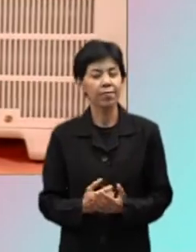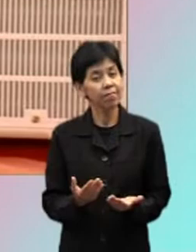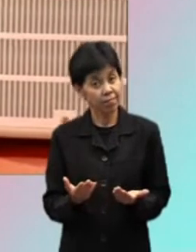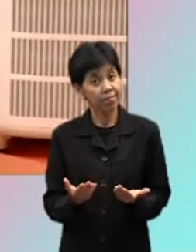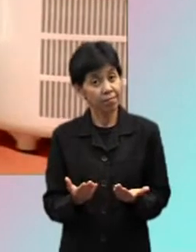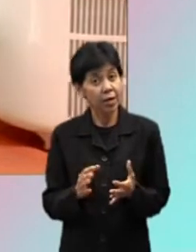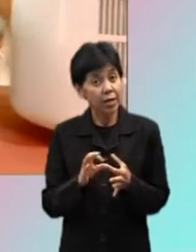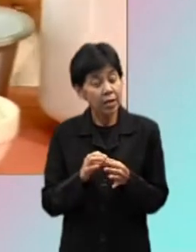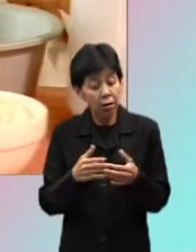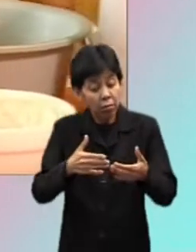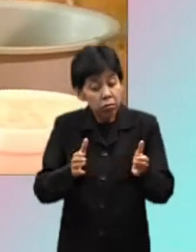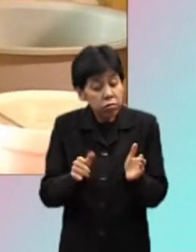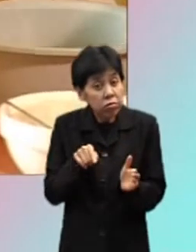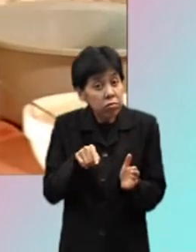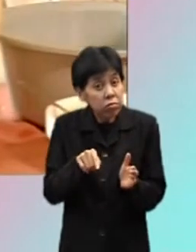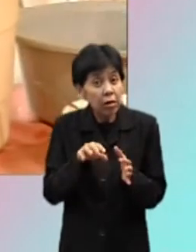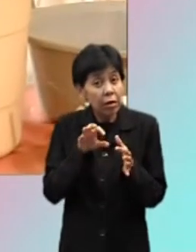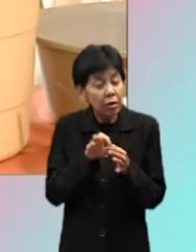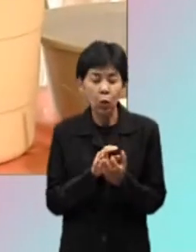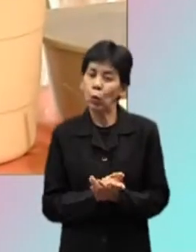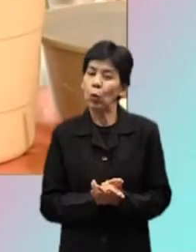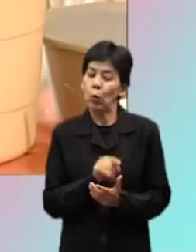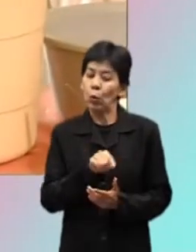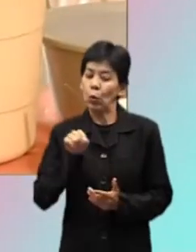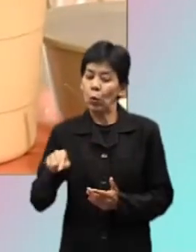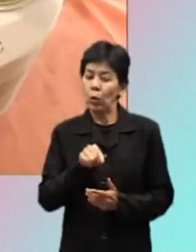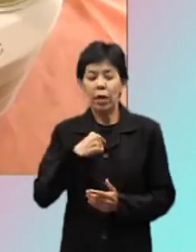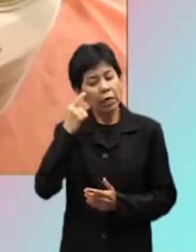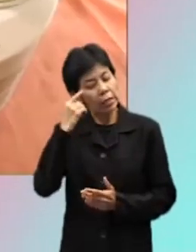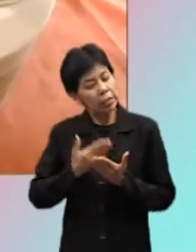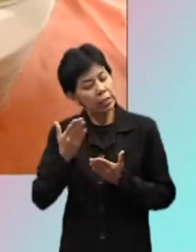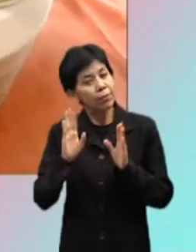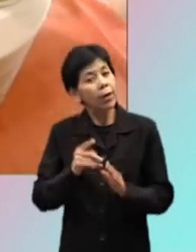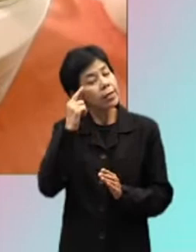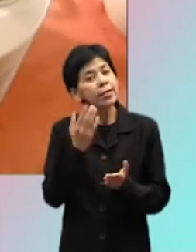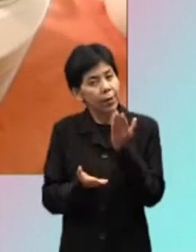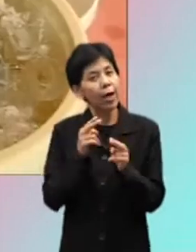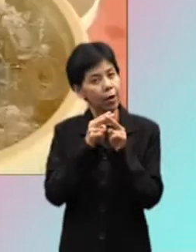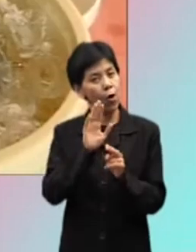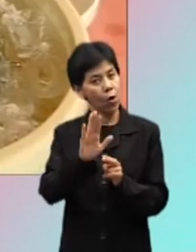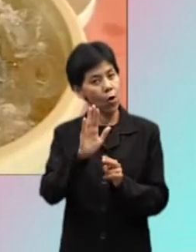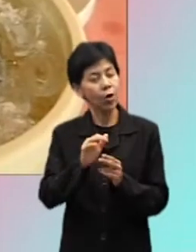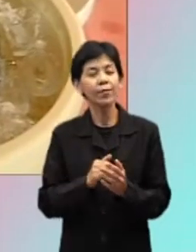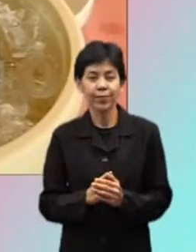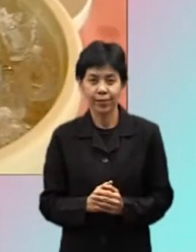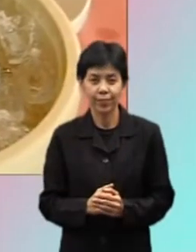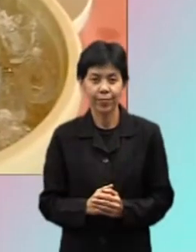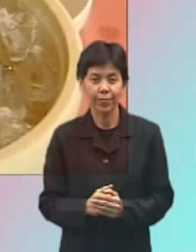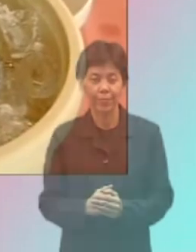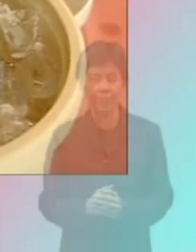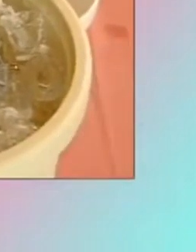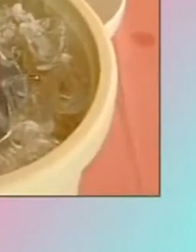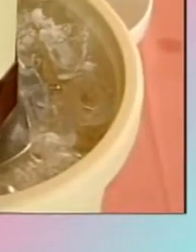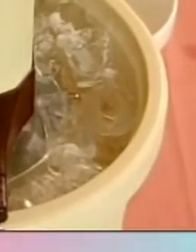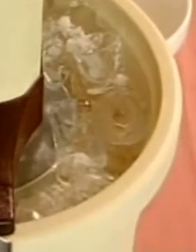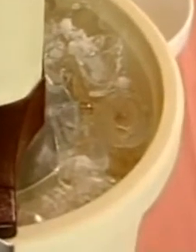าเครื่องทำไอศกรีมเนี่ยระหว่าง 40,000 กับ 2,500 เนี่ยท่านจะเลือกแบบไหนก็แล้วแต่ความหนาหรือว่าความบางของกระเป๋าสต